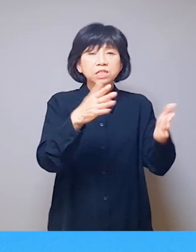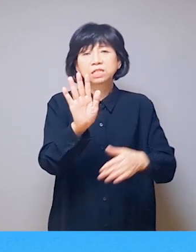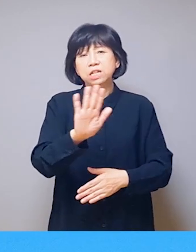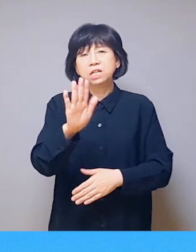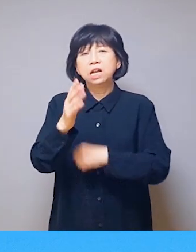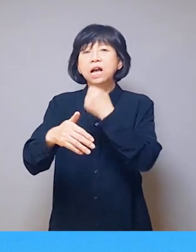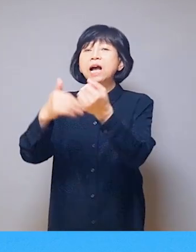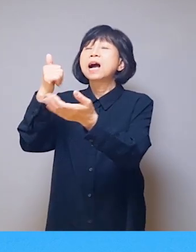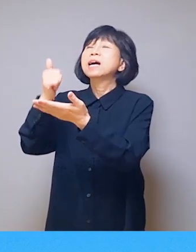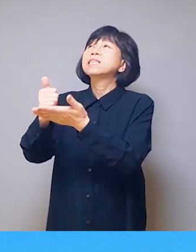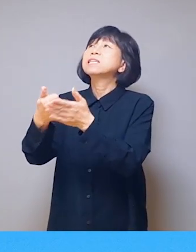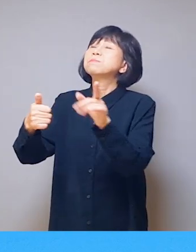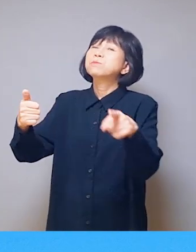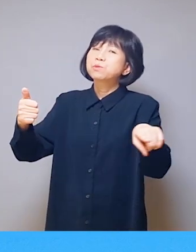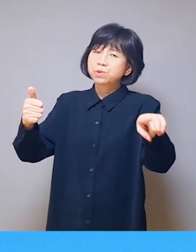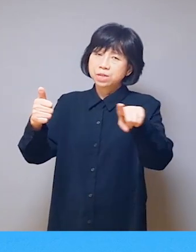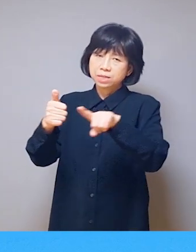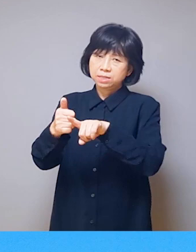하나님께 드리는 것입니다.